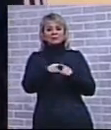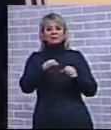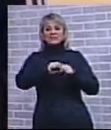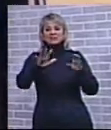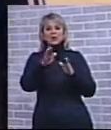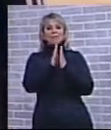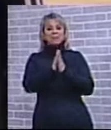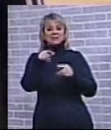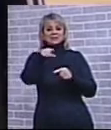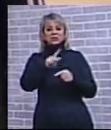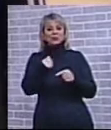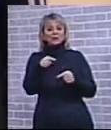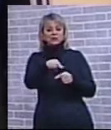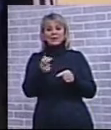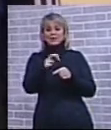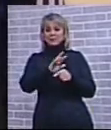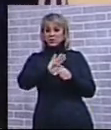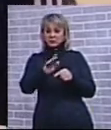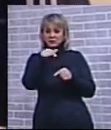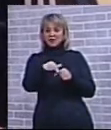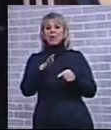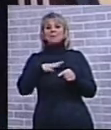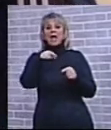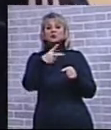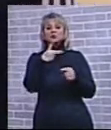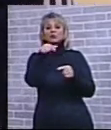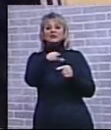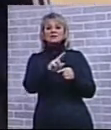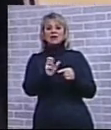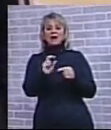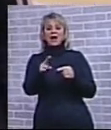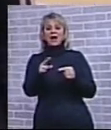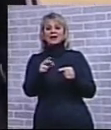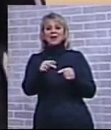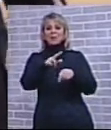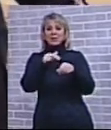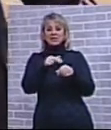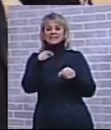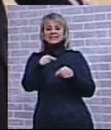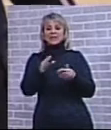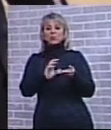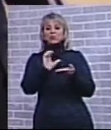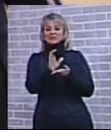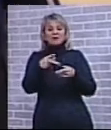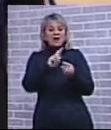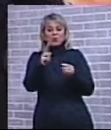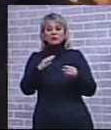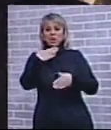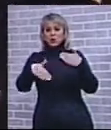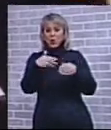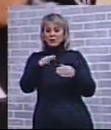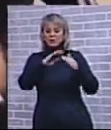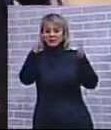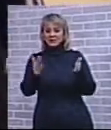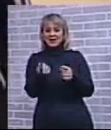вот. И попросили сюда и, заходить. Да, чтобы мы сюда не ходили. Потом мы отсюда увидели, как, короче, полицейские, ну, пустили какого-то робота, вот,